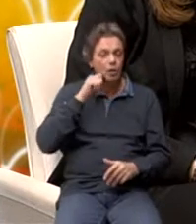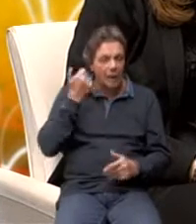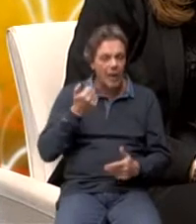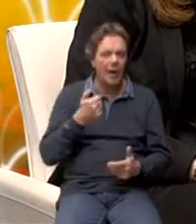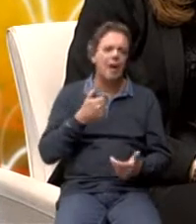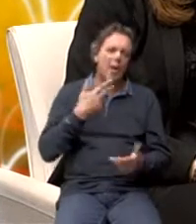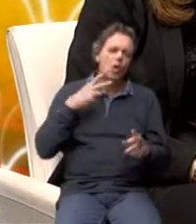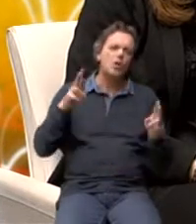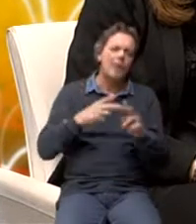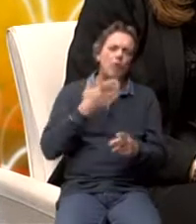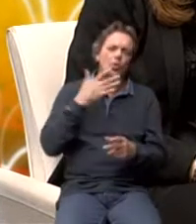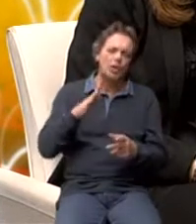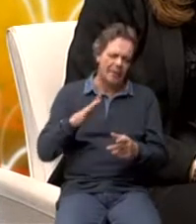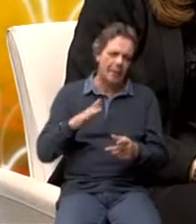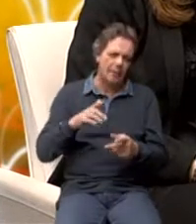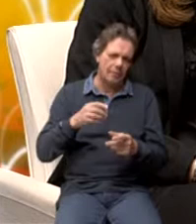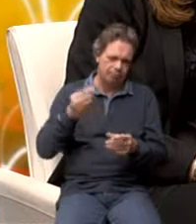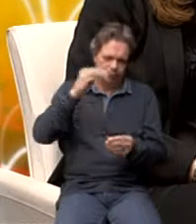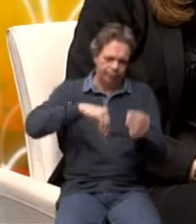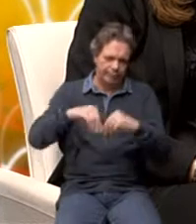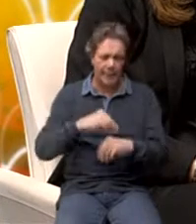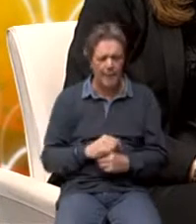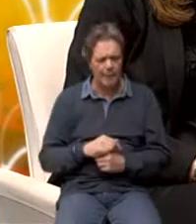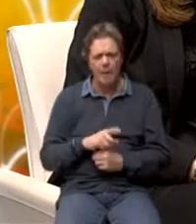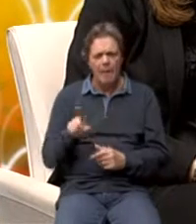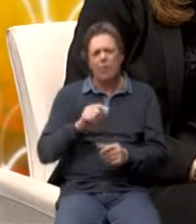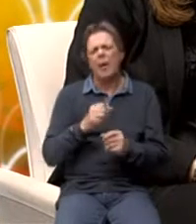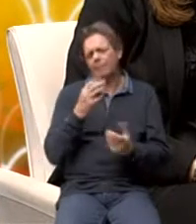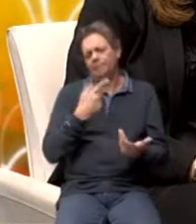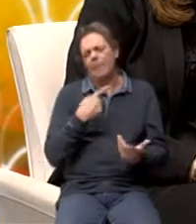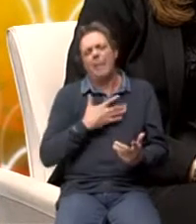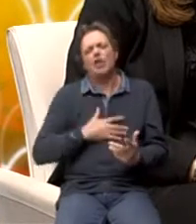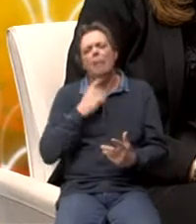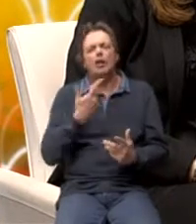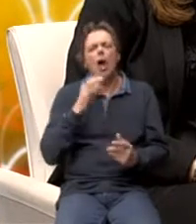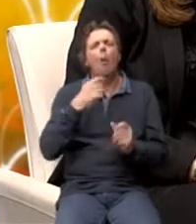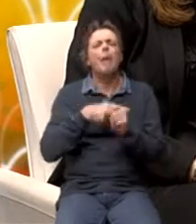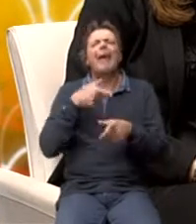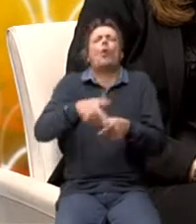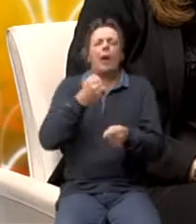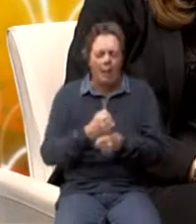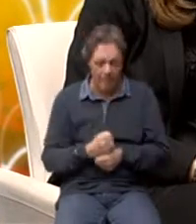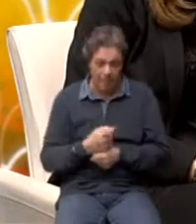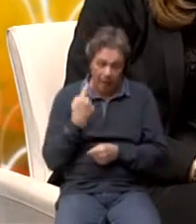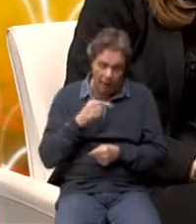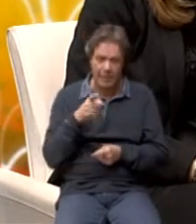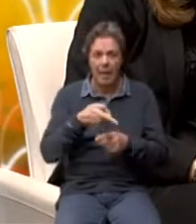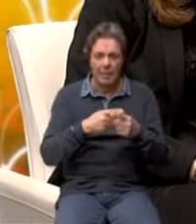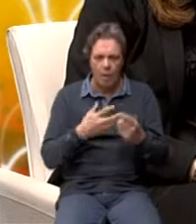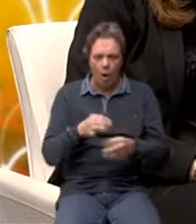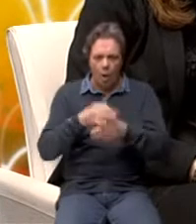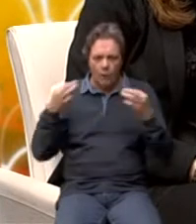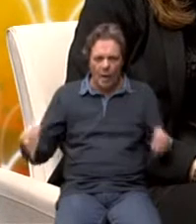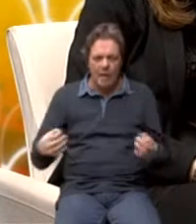štetnih tvari koje se nalaze u takvoj hrani. To neću reći da OPG rade, ali na taj dio je, recimo, puno